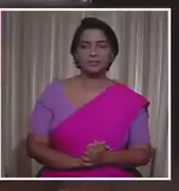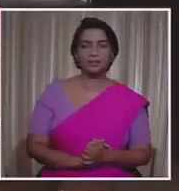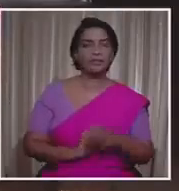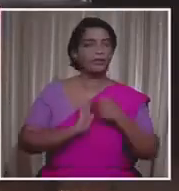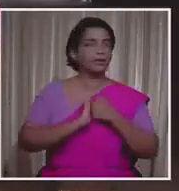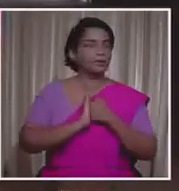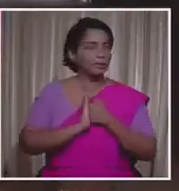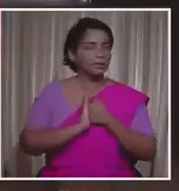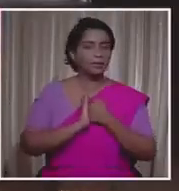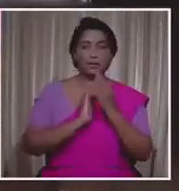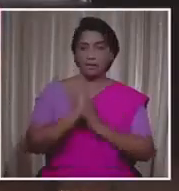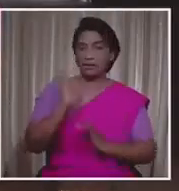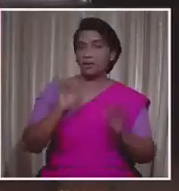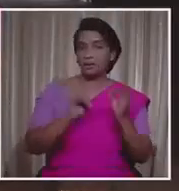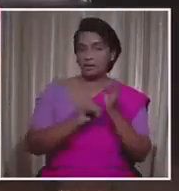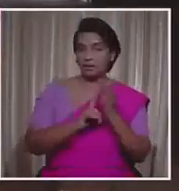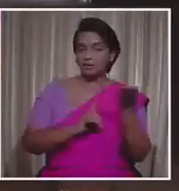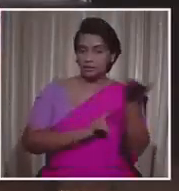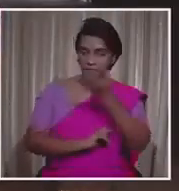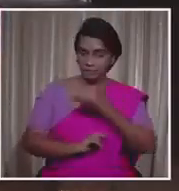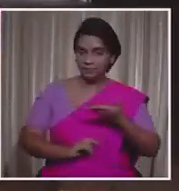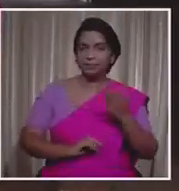ගරු මන්ත්‍රීවරුනි